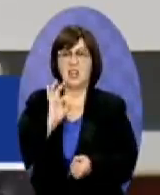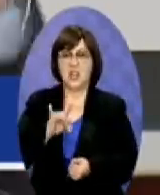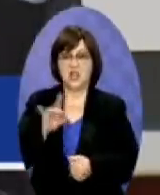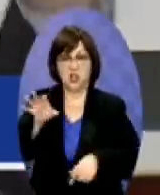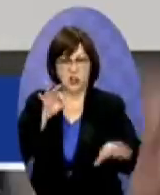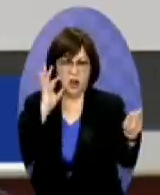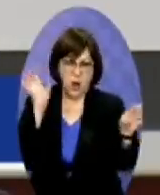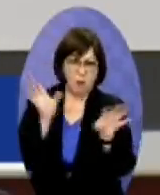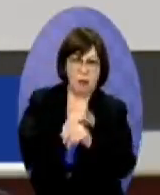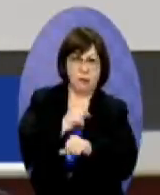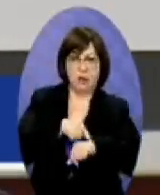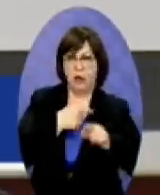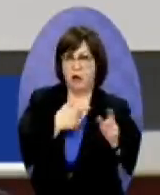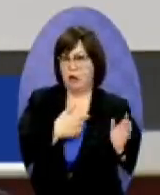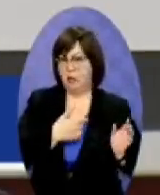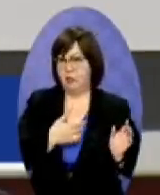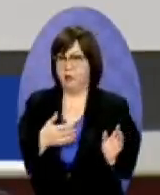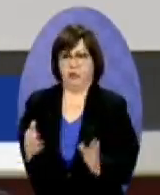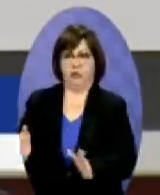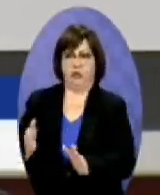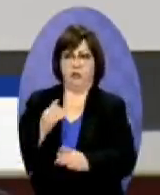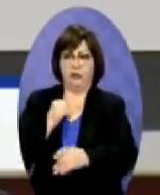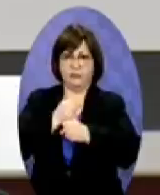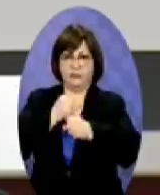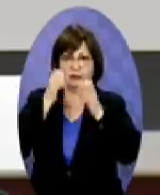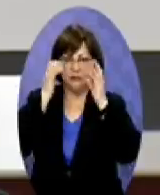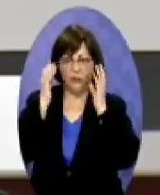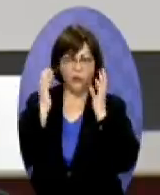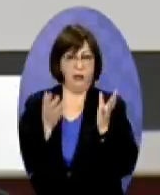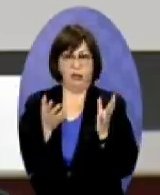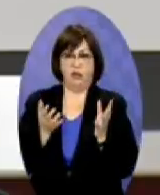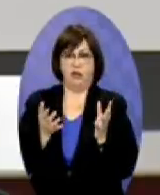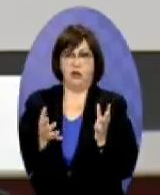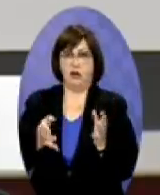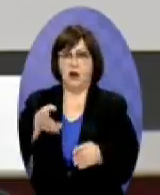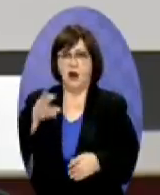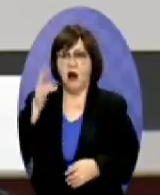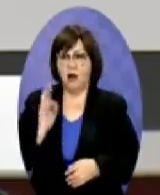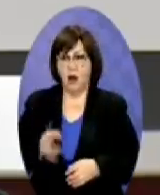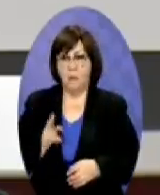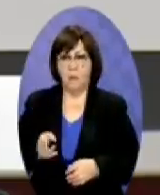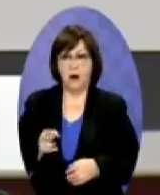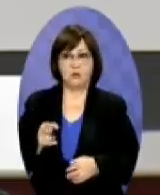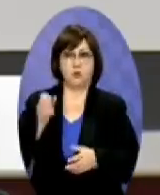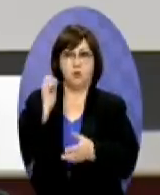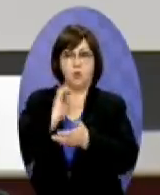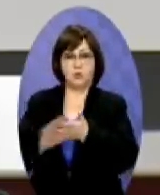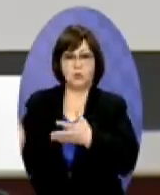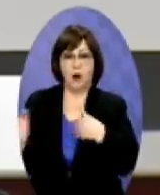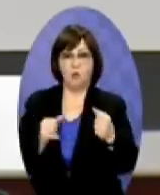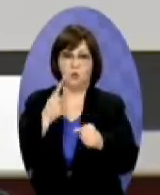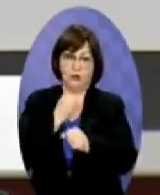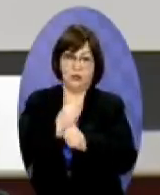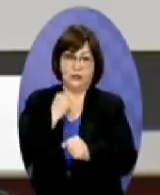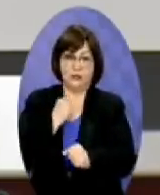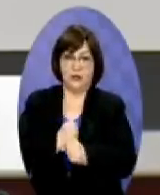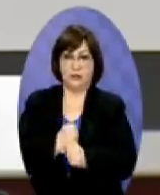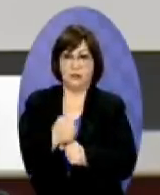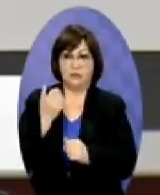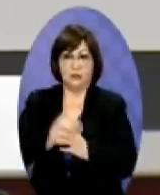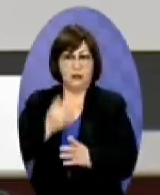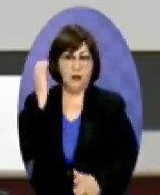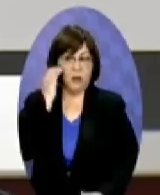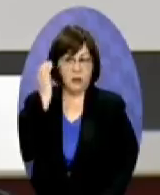хамаг цагаа одоо энэ ажлуудаар зарцуулаад компаниудтай ингээд бодлого авах ажиллагаа яриад ингээд энэ